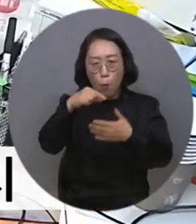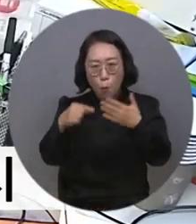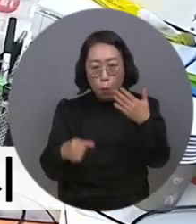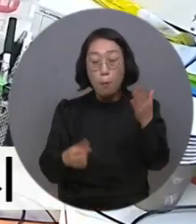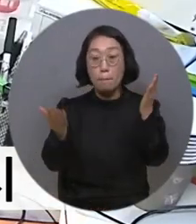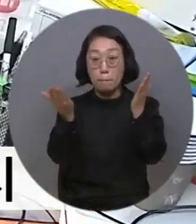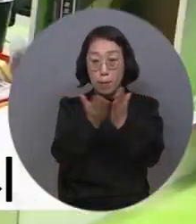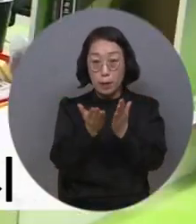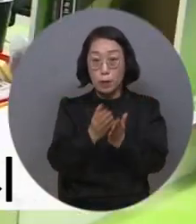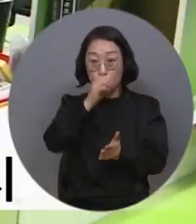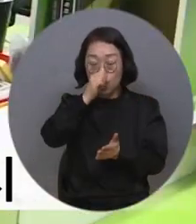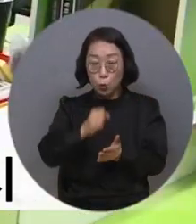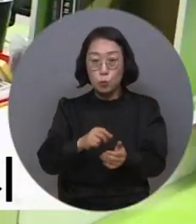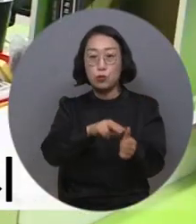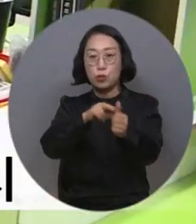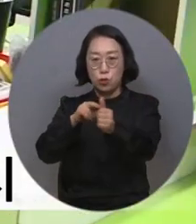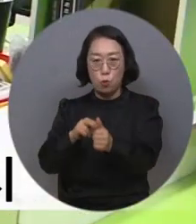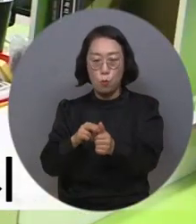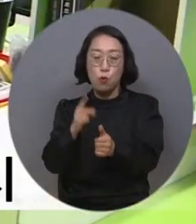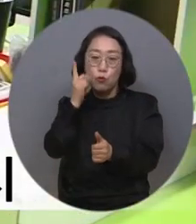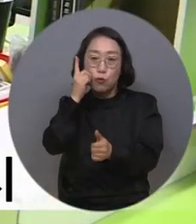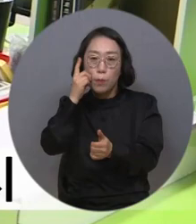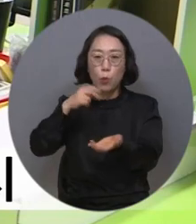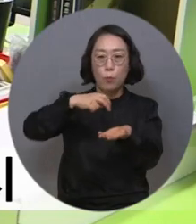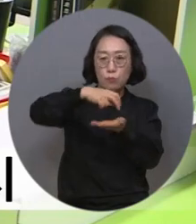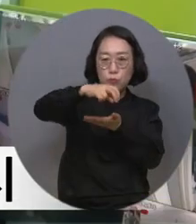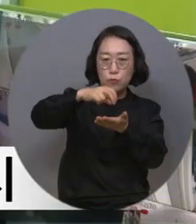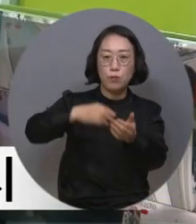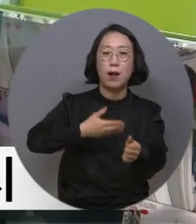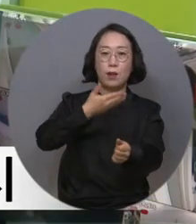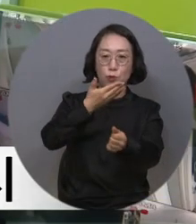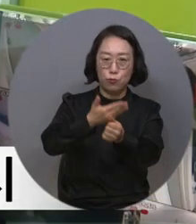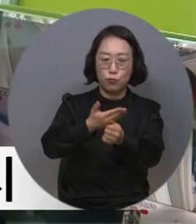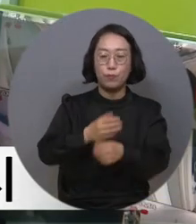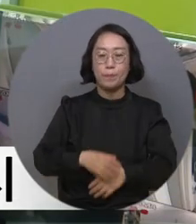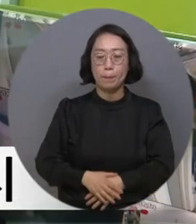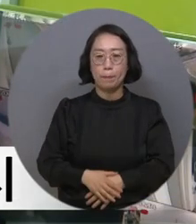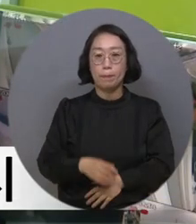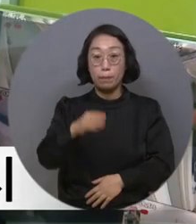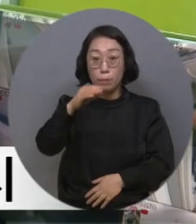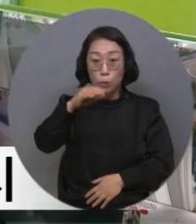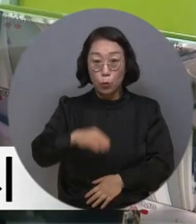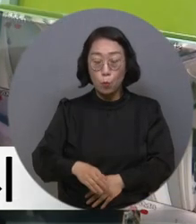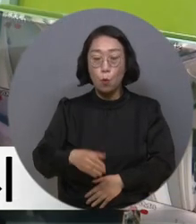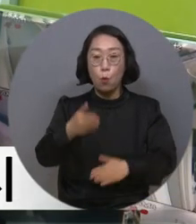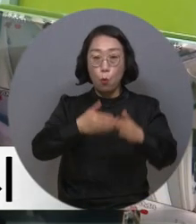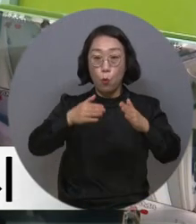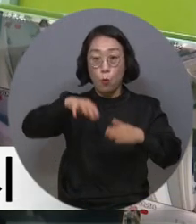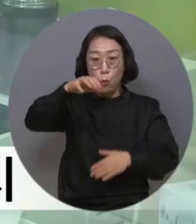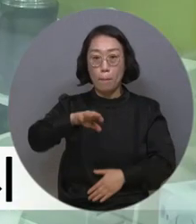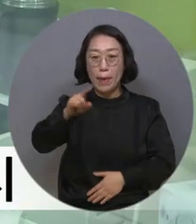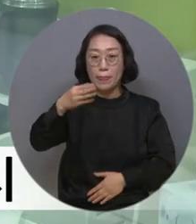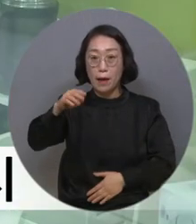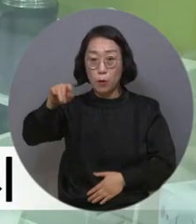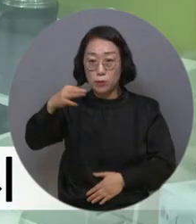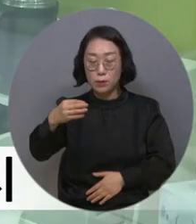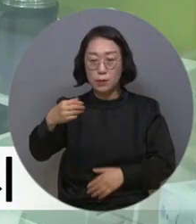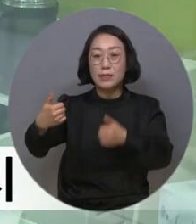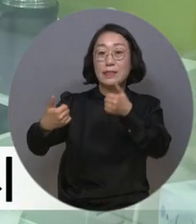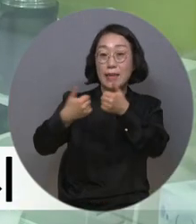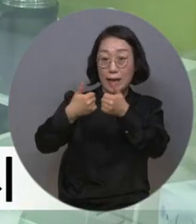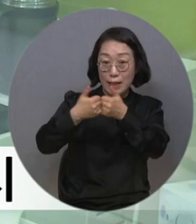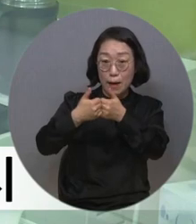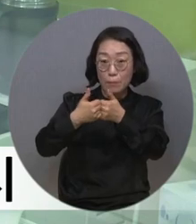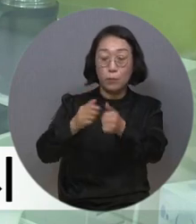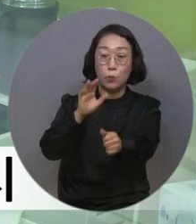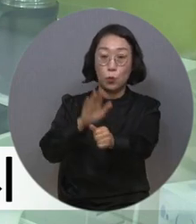최적의 정보를 모바일을 통해 실시간으로 제공합니다 아울러 공공기관 최초로 메타버스 가상상담실을 구현해